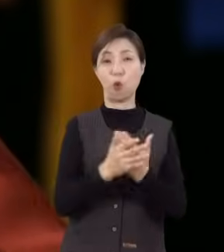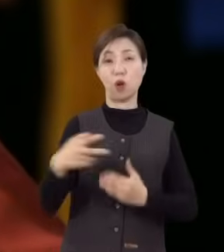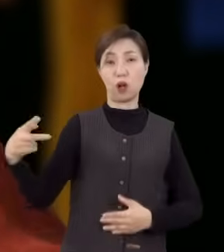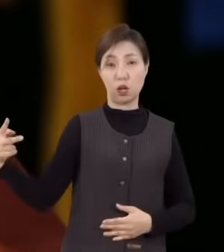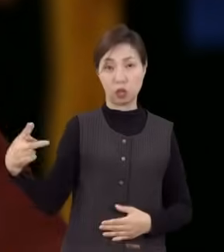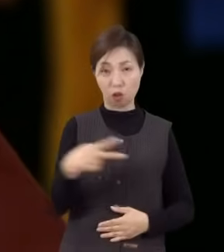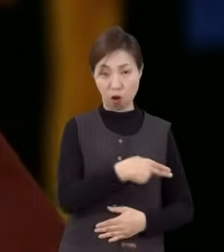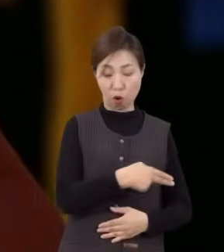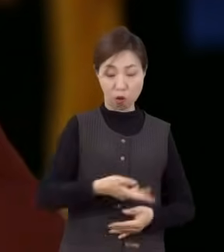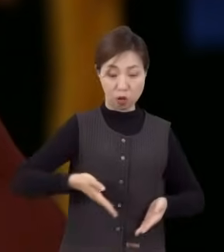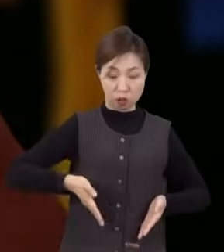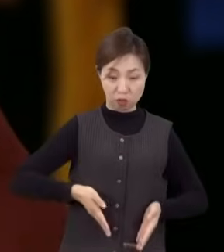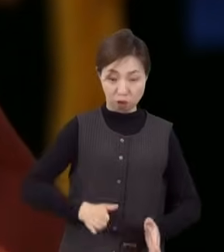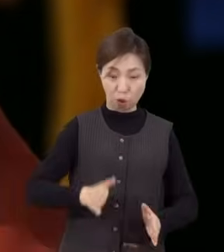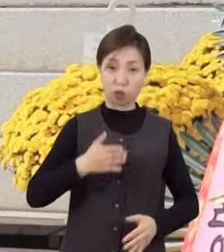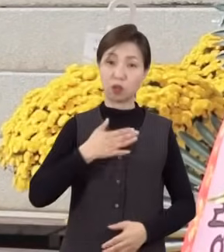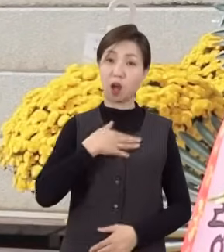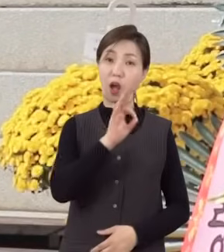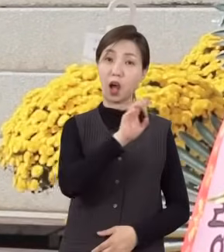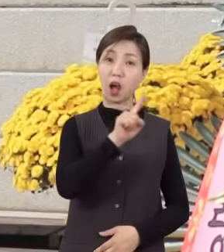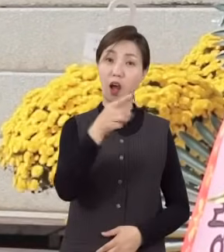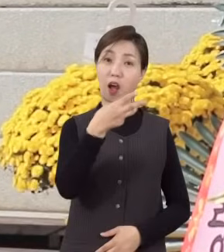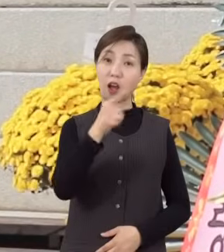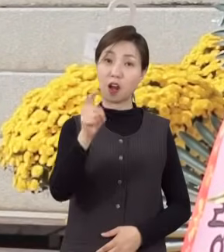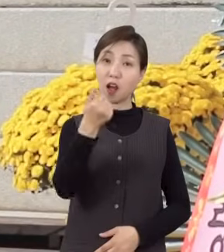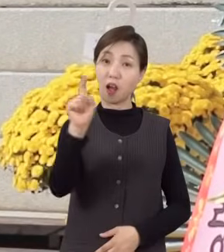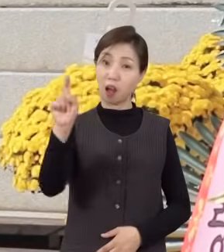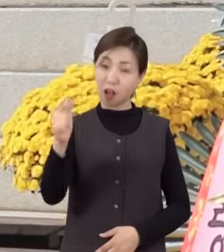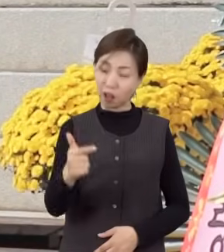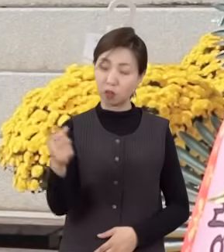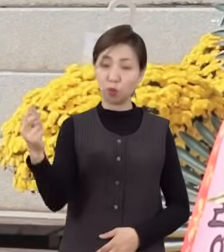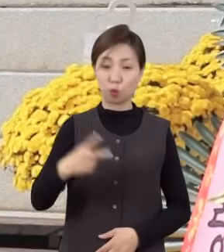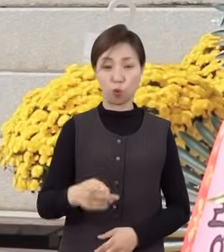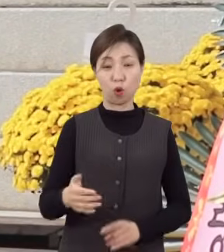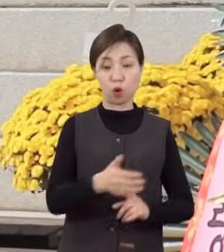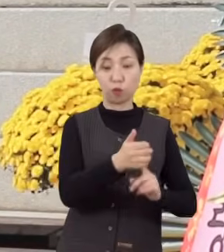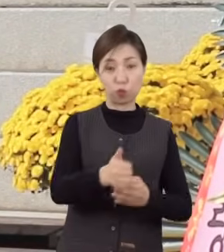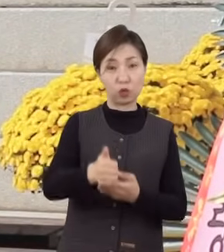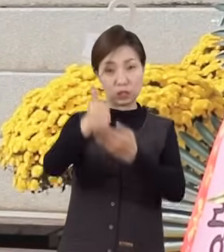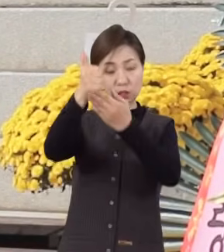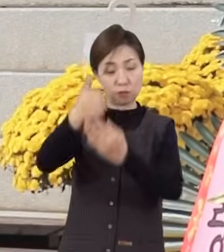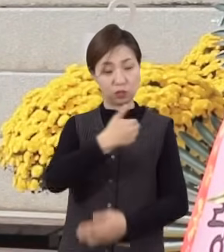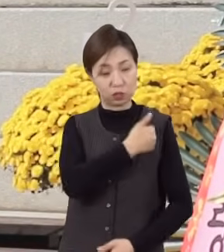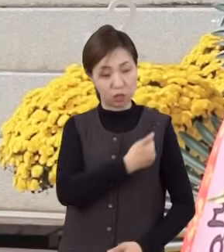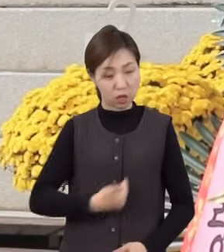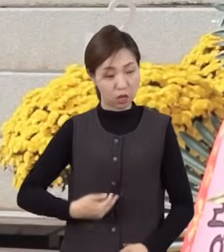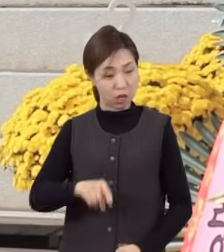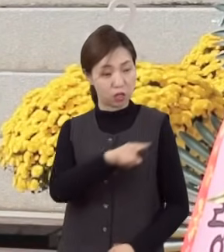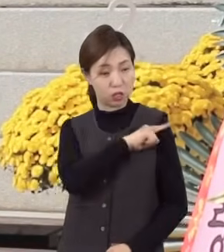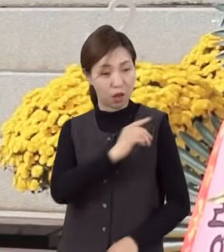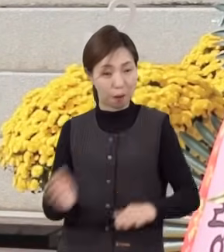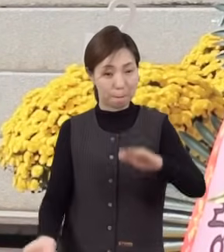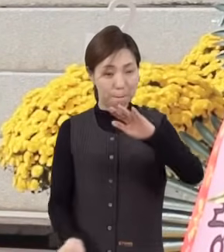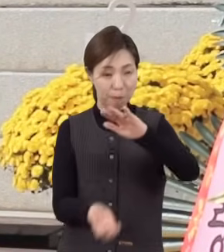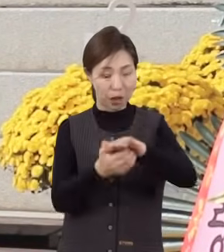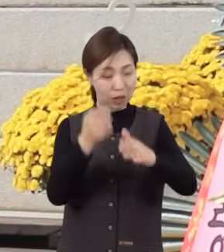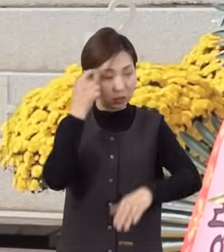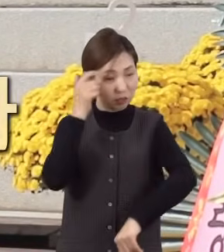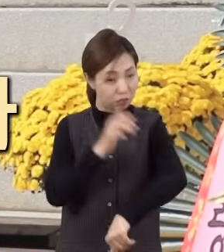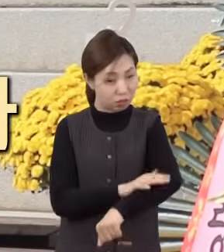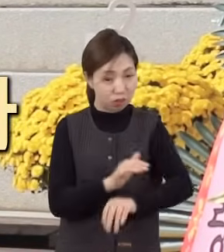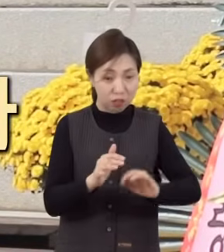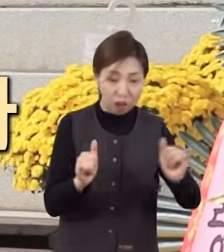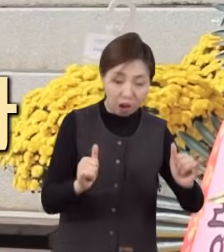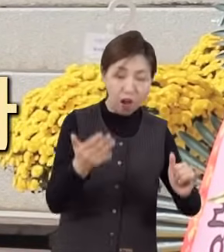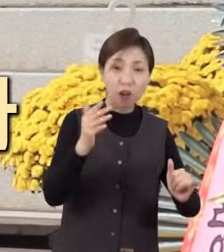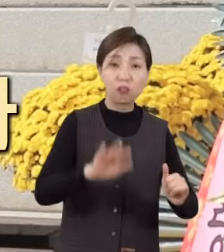성자 아라한인데 나도 부처님 수제자 중에 지혜제일이라고 불리우는 아라한인데